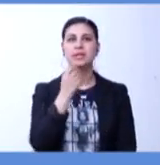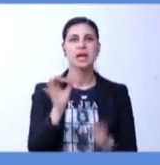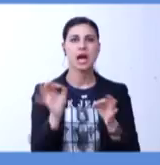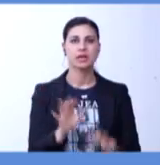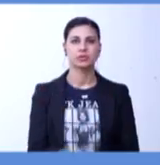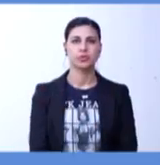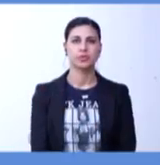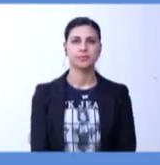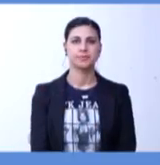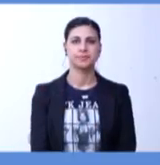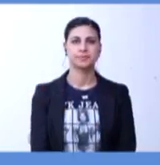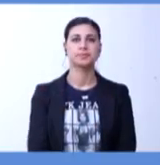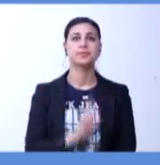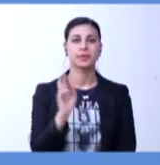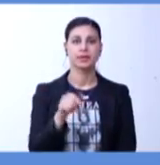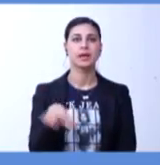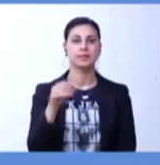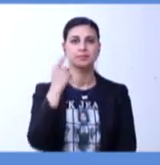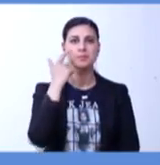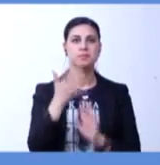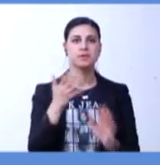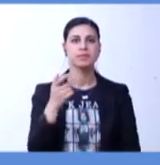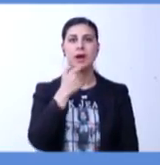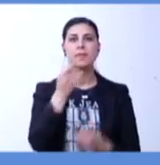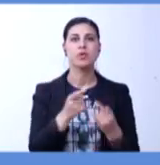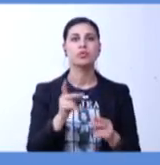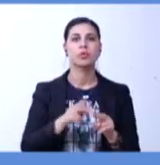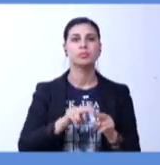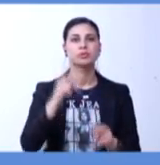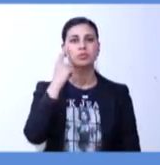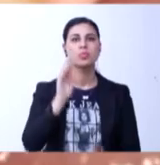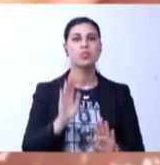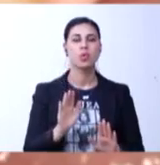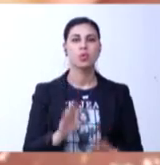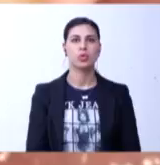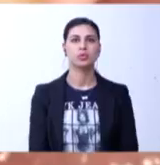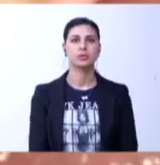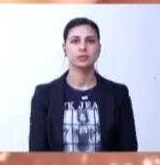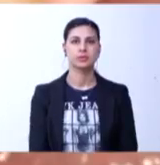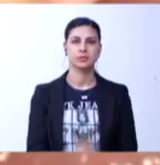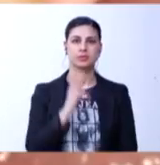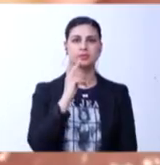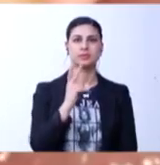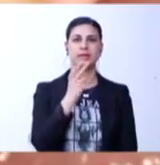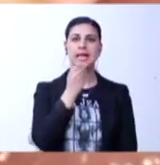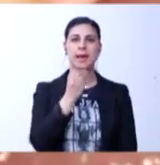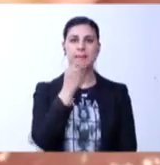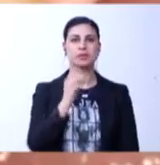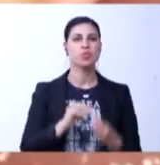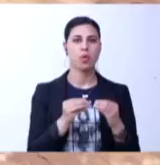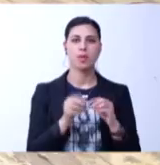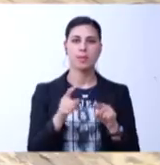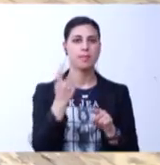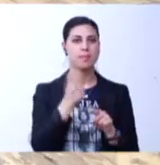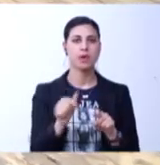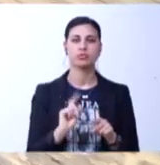თანკბილვის დარღვევები და დარწმუნდება მაყურებელი, რომ ეს არ არის მხოლოდ გარეგნობით აღქმული ხარვეზი, რომ